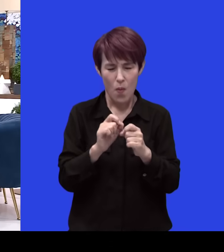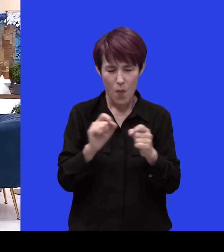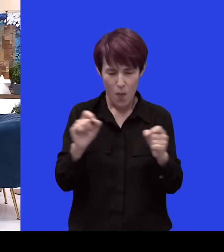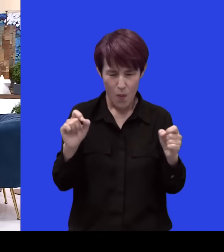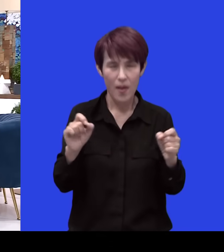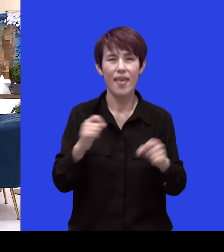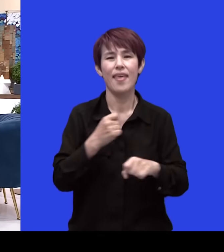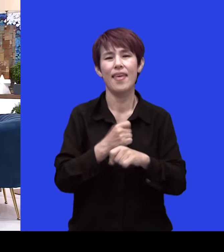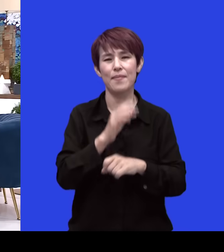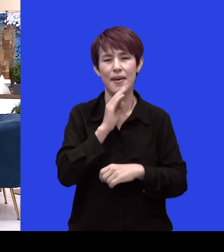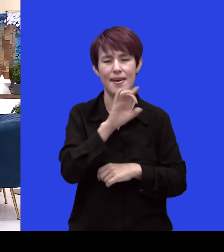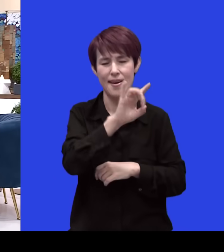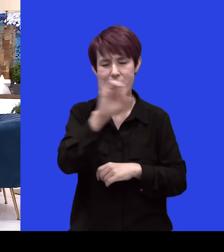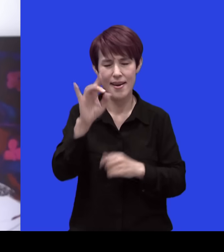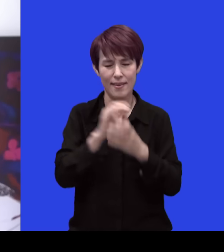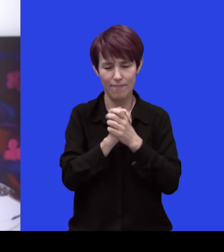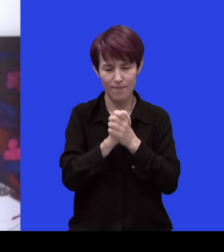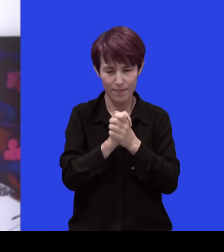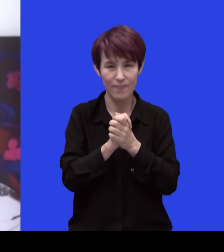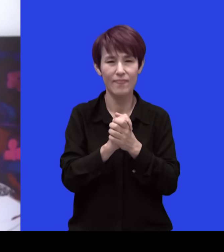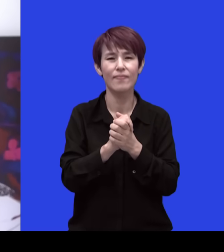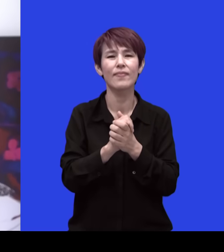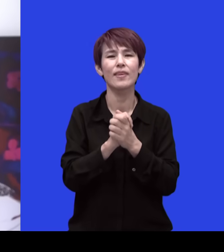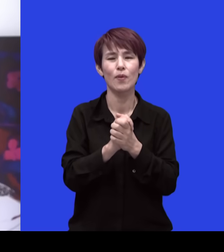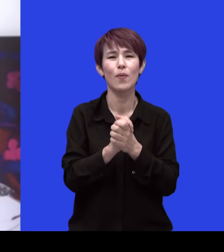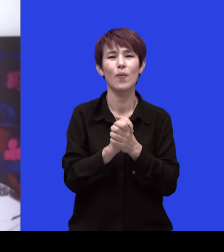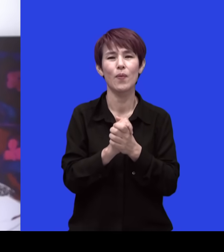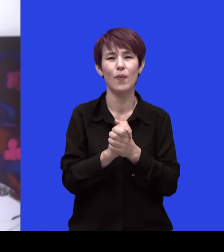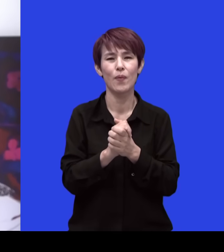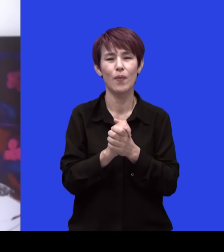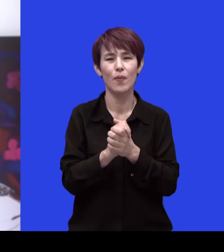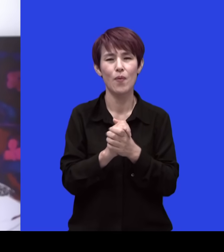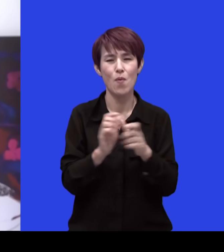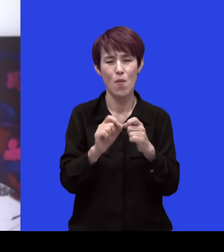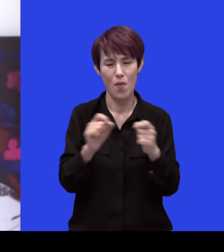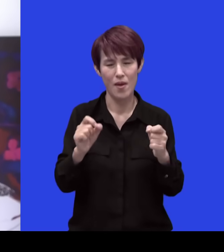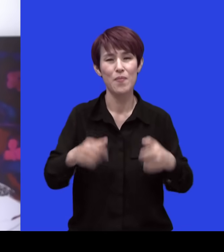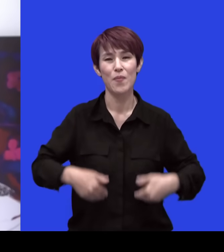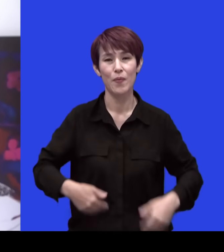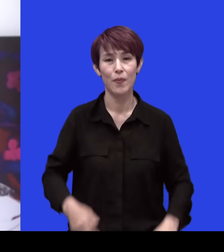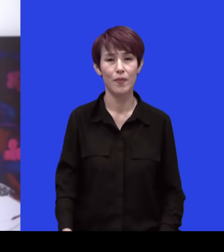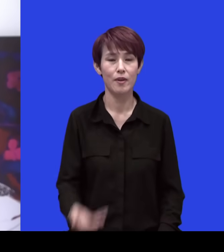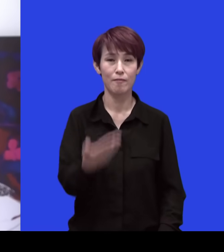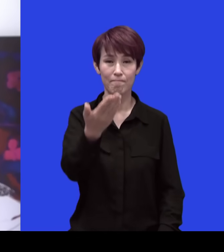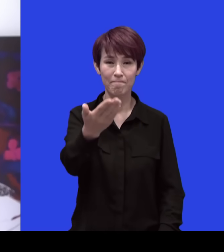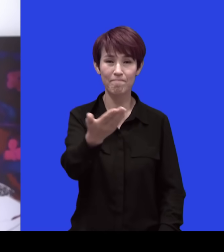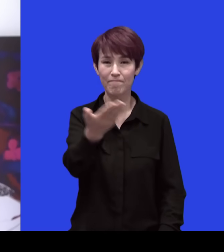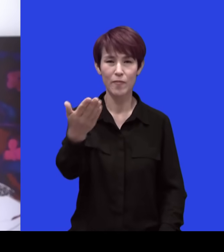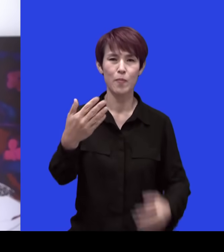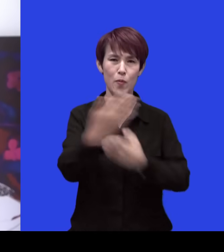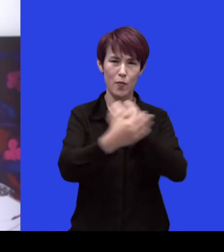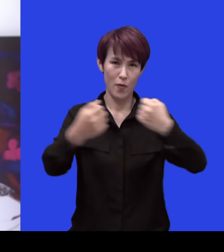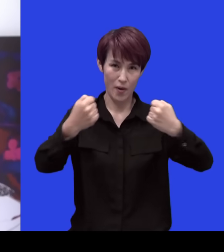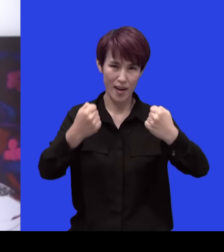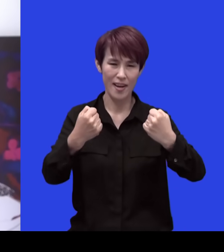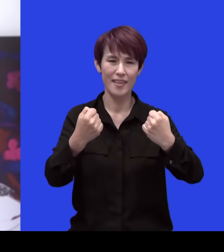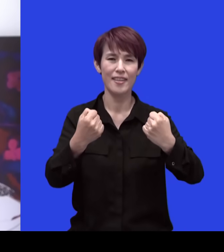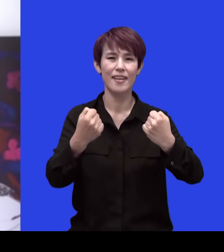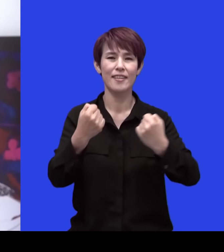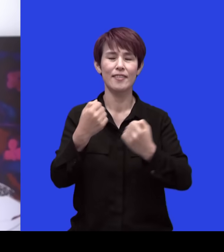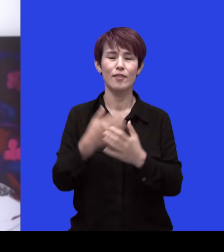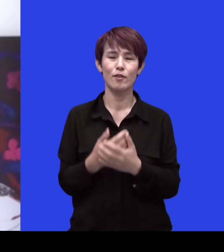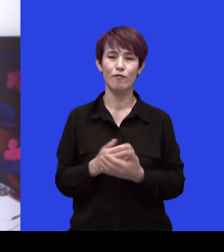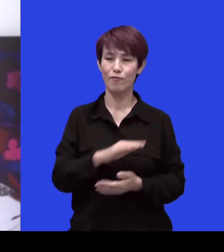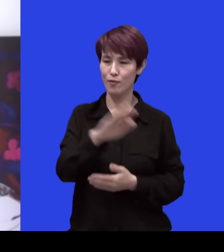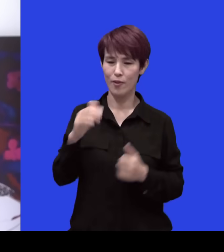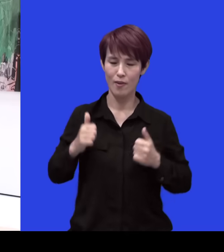나라 한 나라를 품고 예. 기도하다 보면 그렇죠. 선교사님께서 열심히 기도하겠고 두 분이 네. 건강하시고 예, 예, 많은 곳에서 하나님 증거하시는 사역에서 저희도